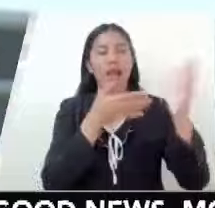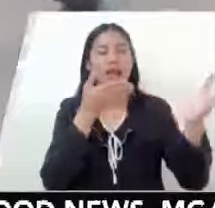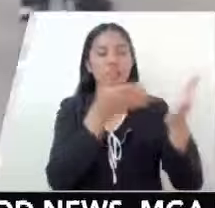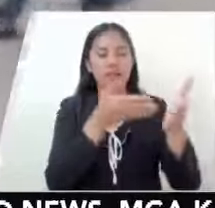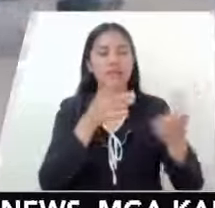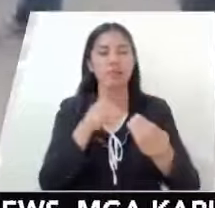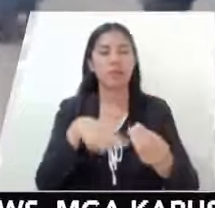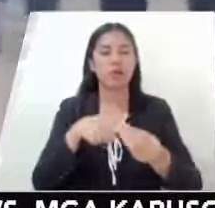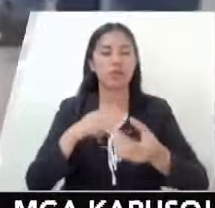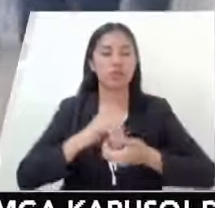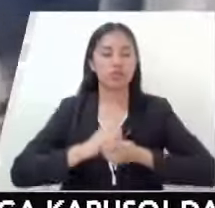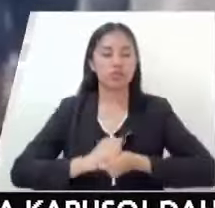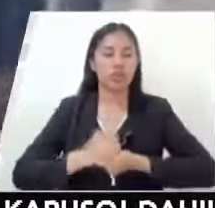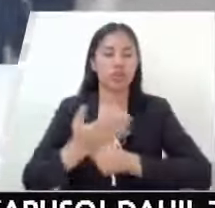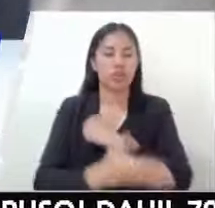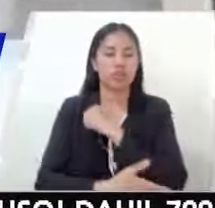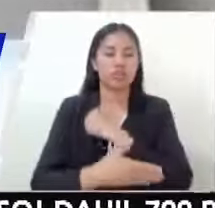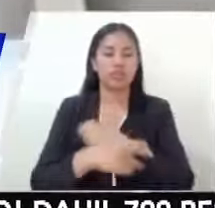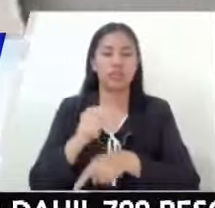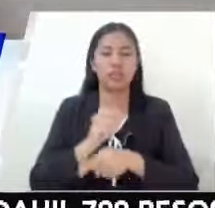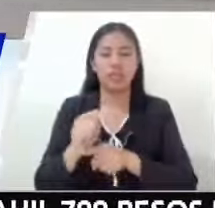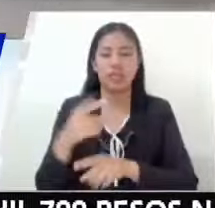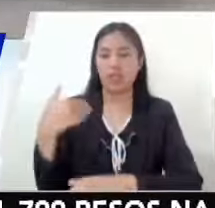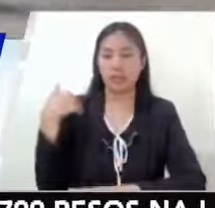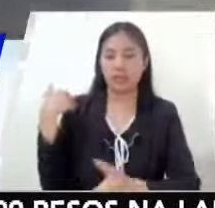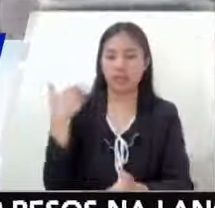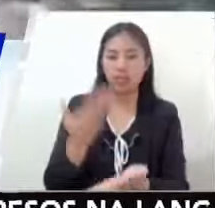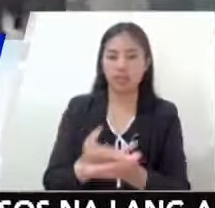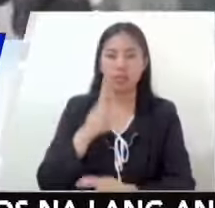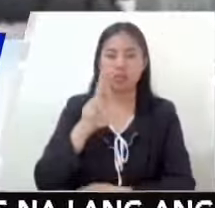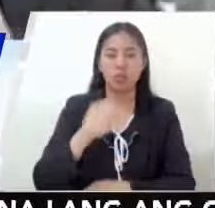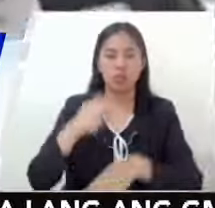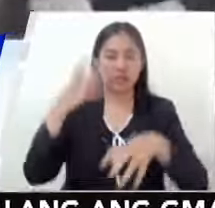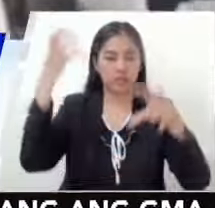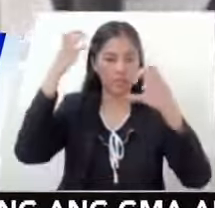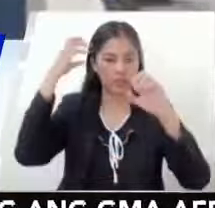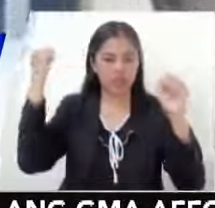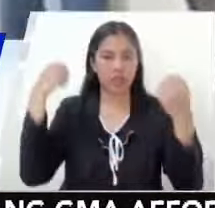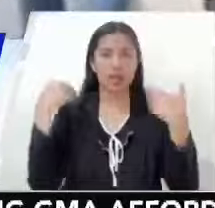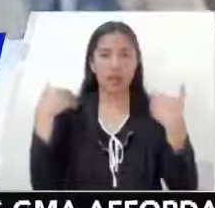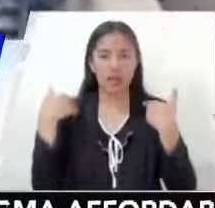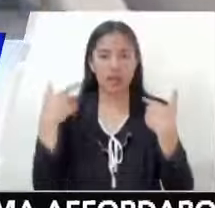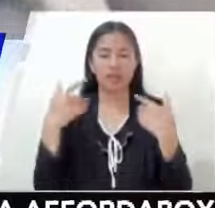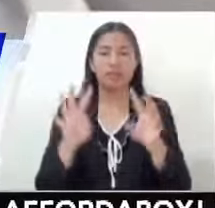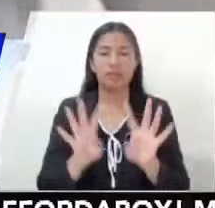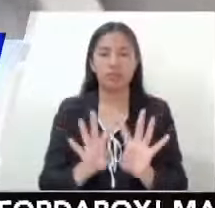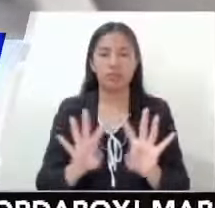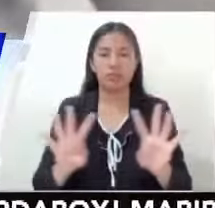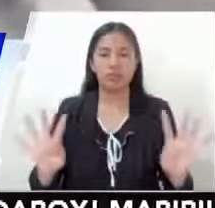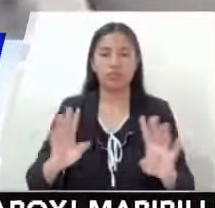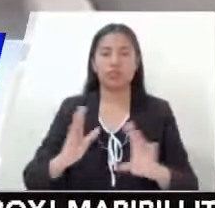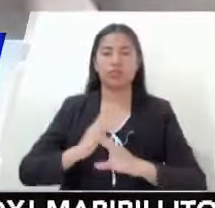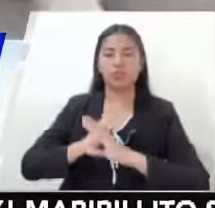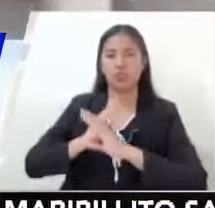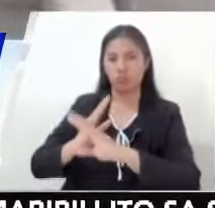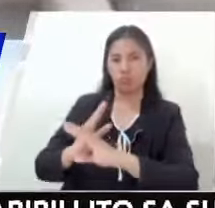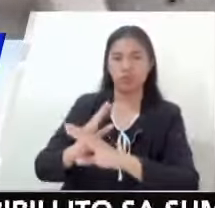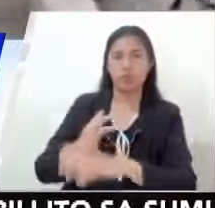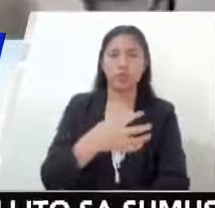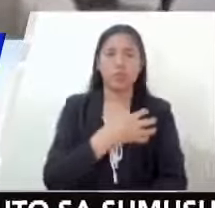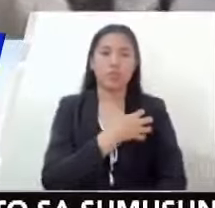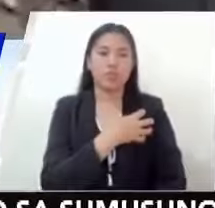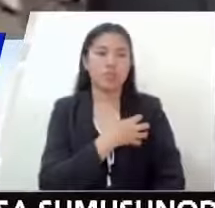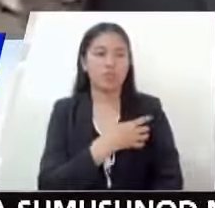sila nakakarating sa may tapat ng US Embassy, ay agad na silang hinarang ng mga pulis at hindi na sila